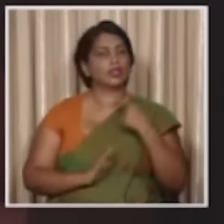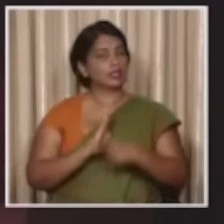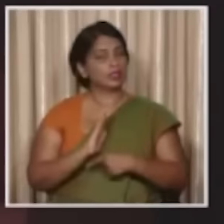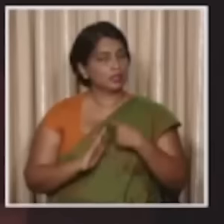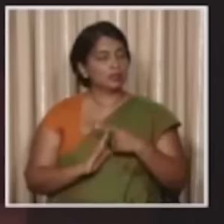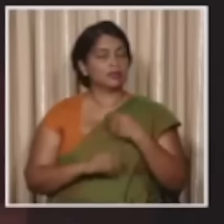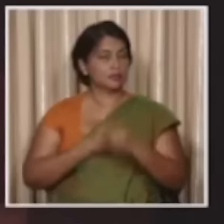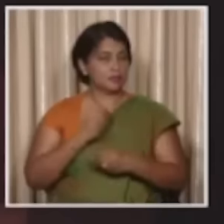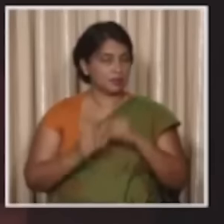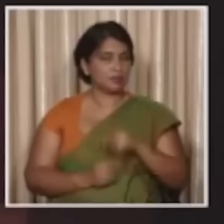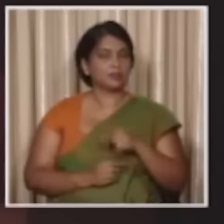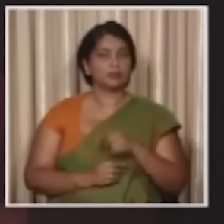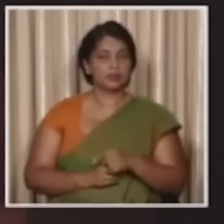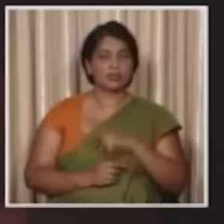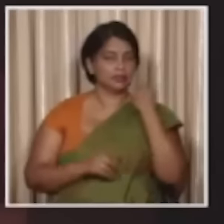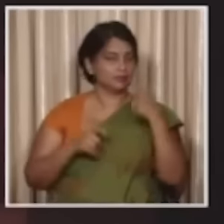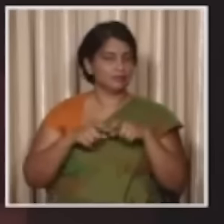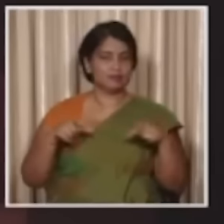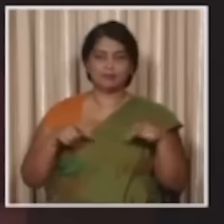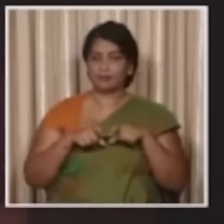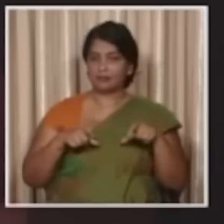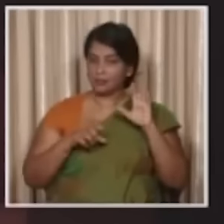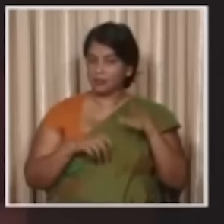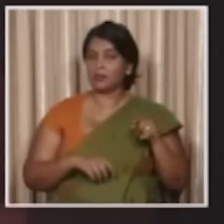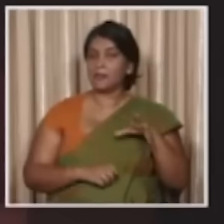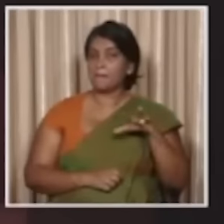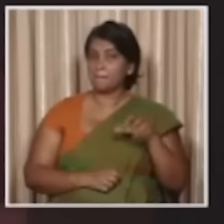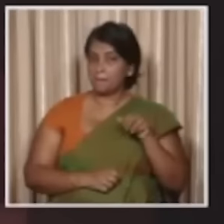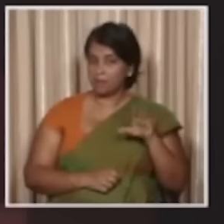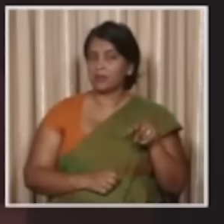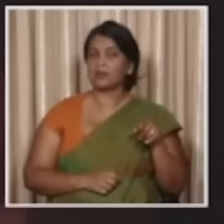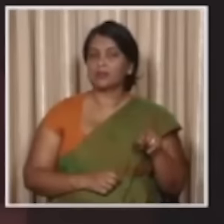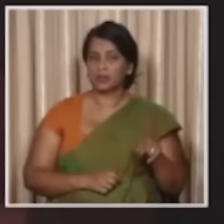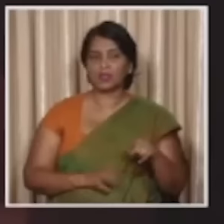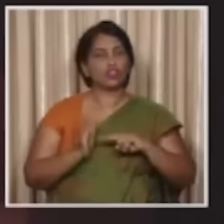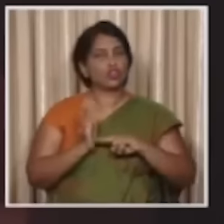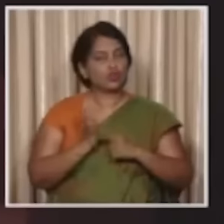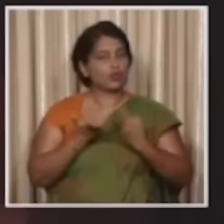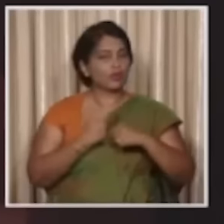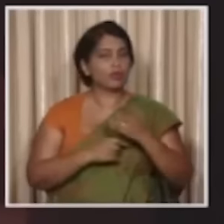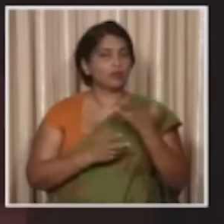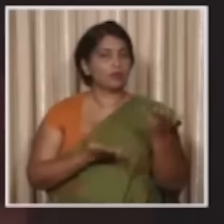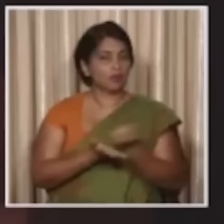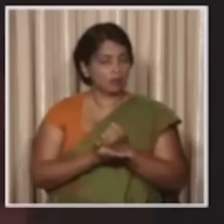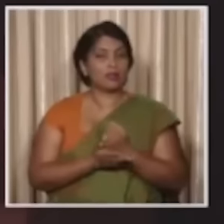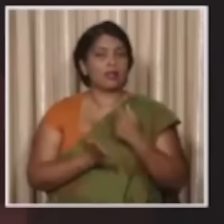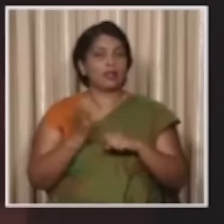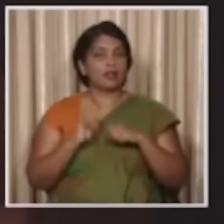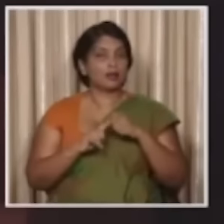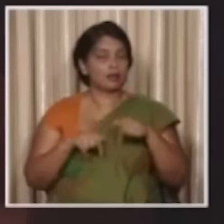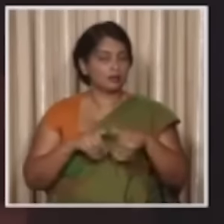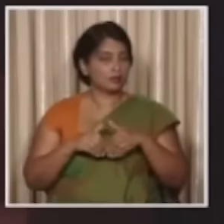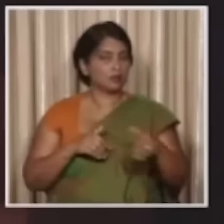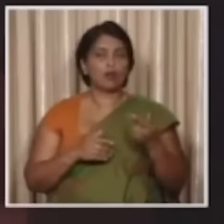දේශීයව නිෂ්පාදනය කරනු ලබන සනීපාරක්ෂක තුවා සඳහා යොදා ගන්නු ලබන අමුද්‍රව්‍ය මත අය කෙරෙන බදු ප්‍රමාණය මේ වන